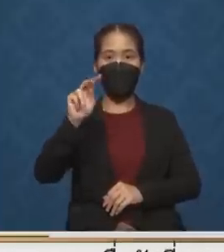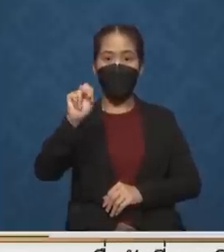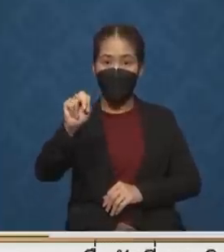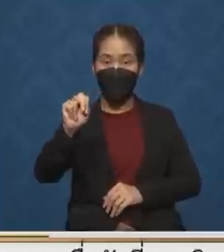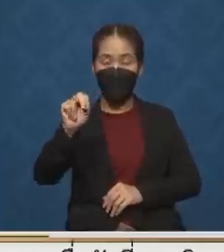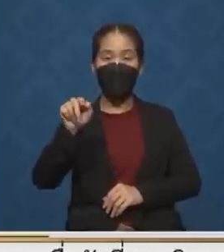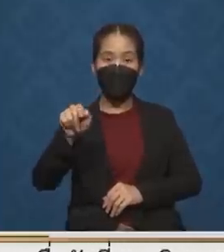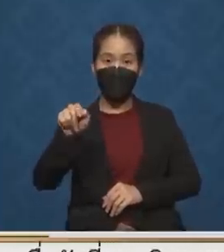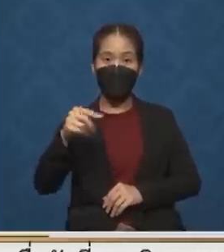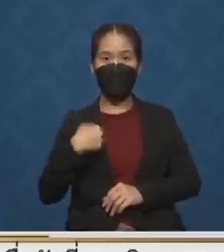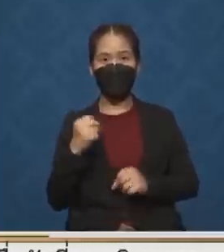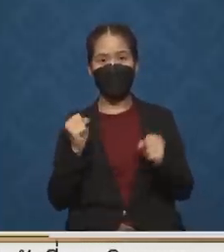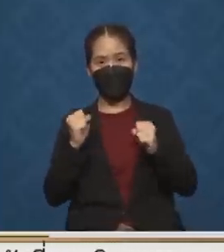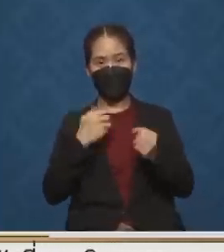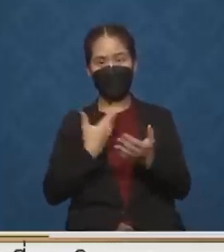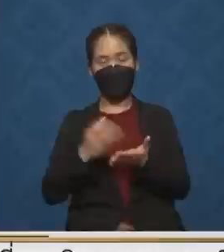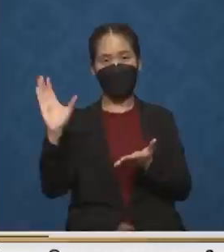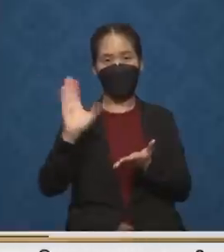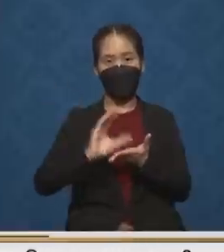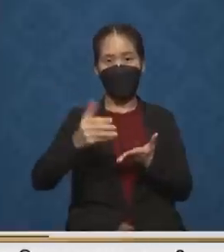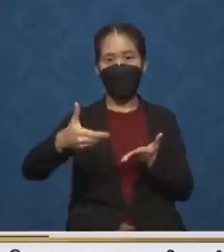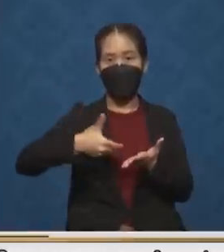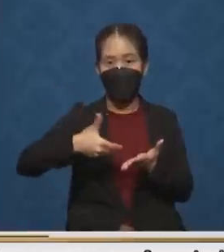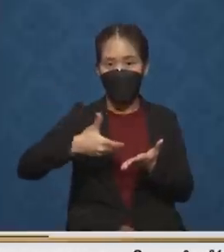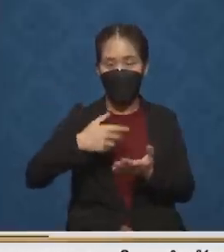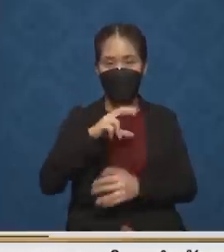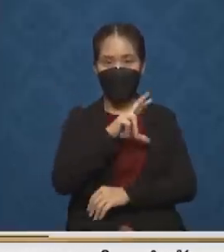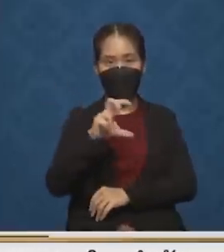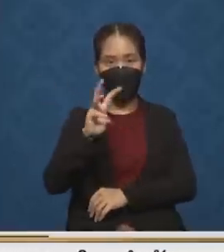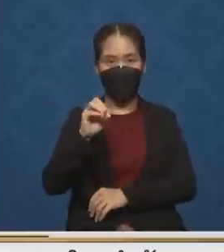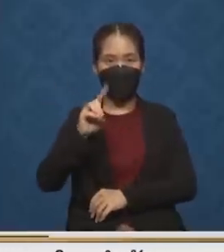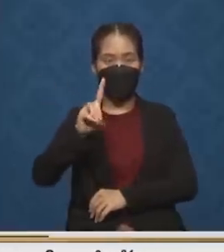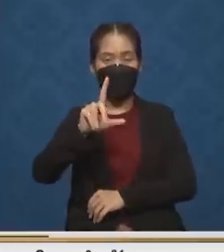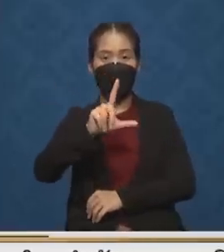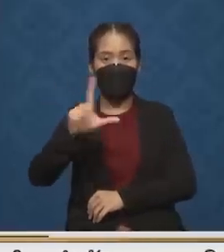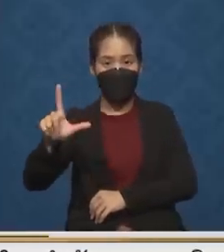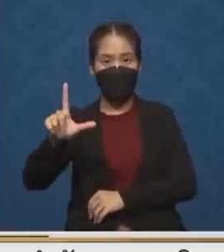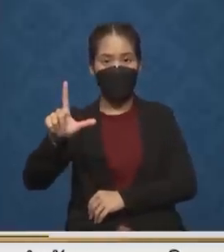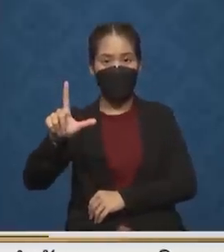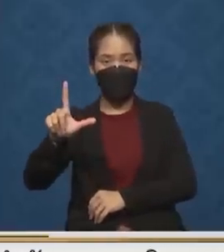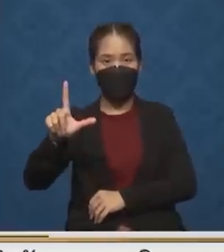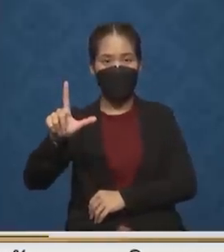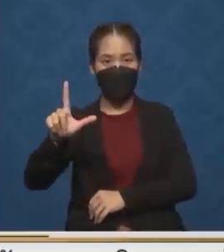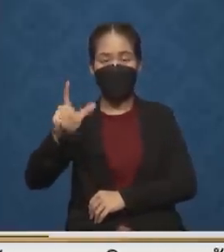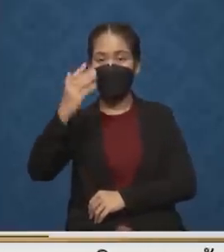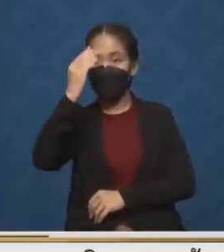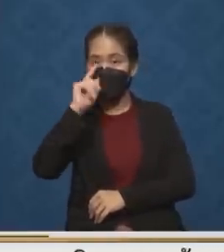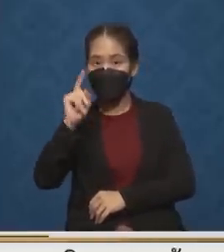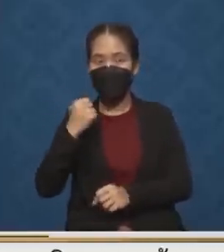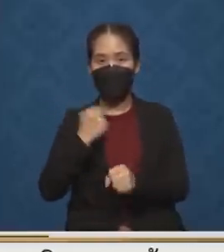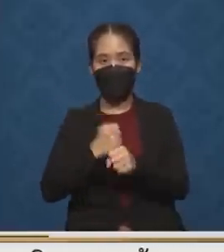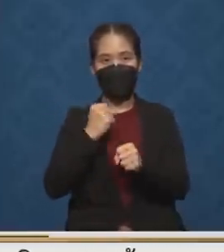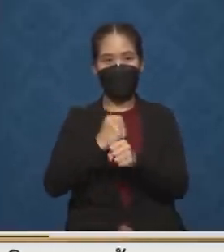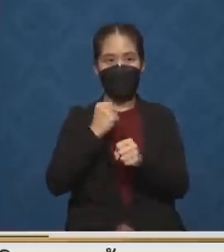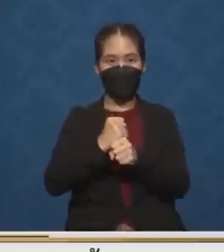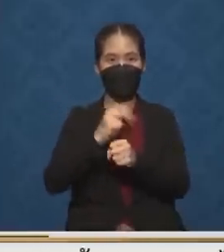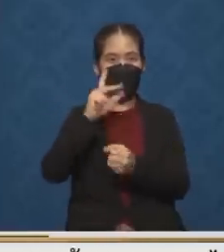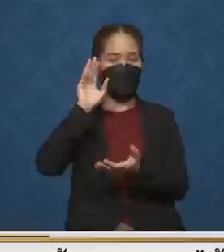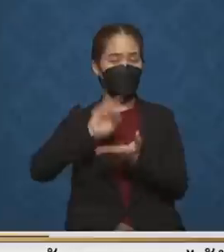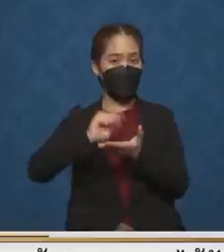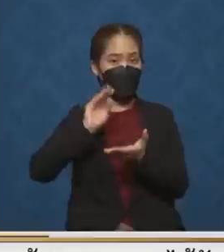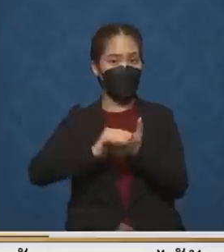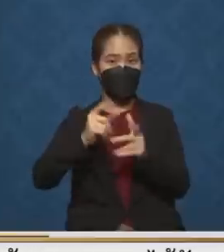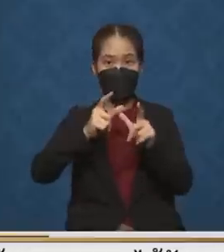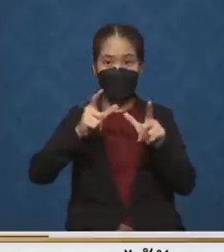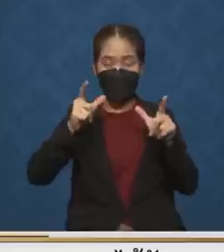ัวการของประมาณอีก 361 ล้านบาทที่จะเอาไปทำพลตฟอรม Big Dataถังข้อ